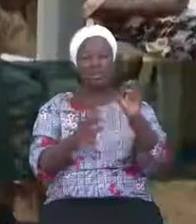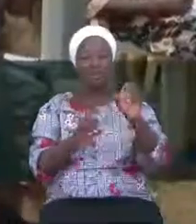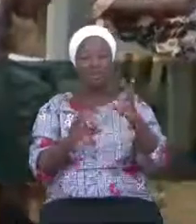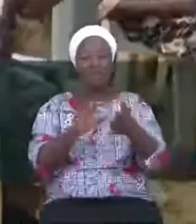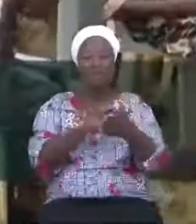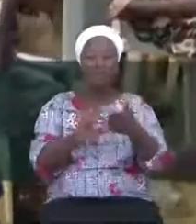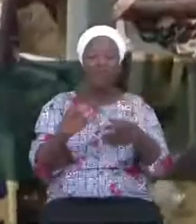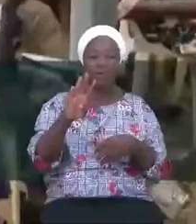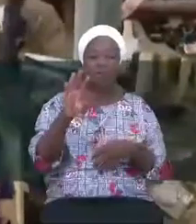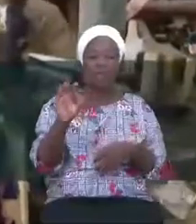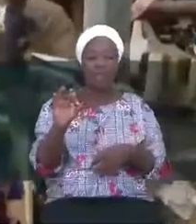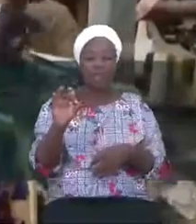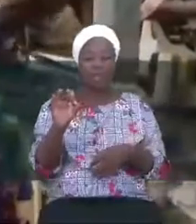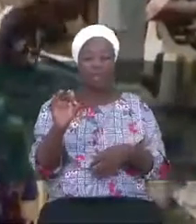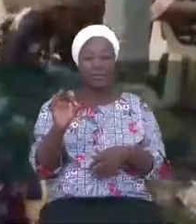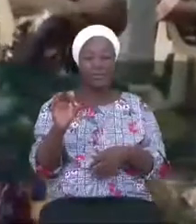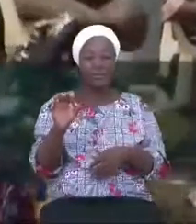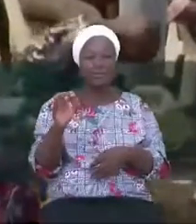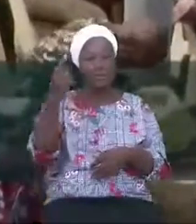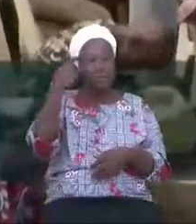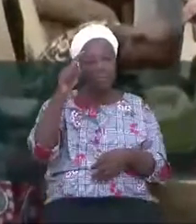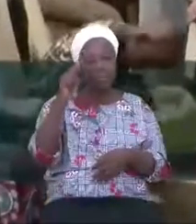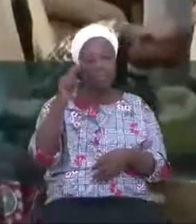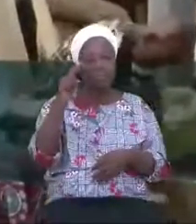verset 49.